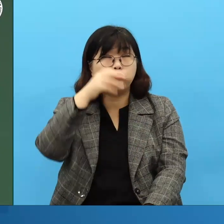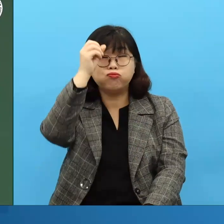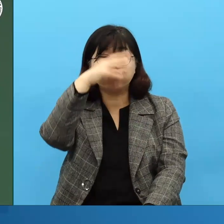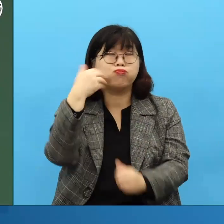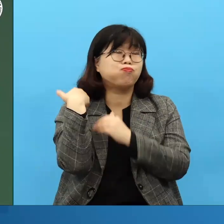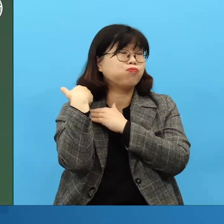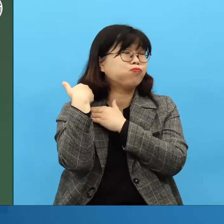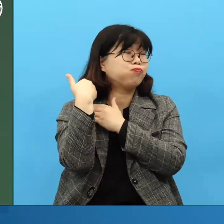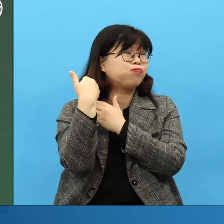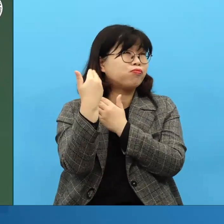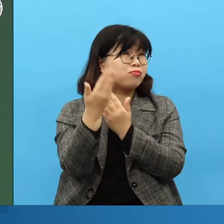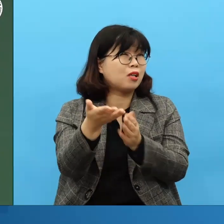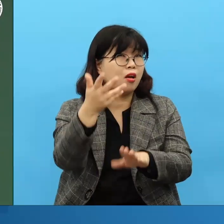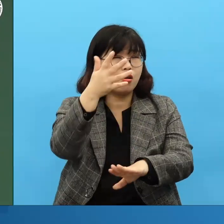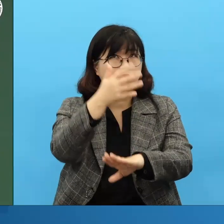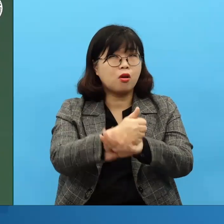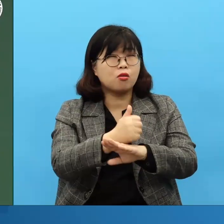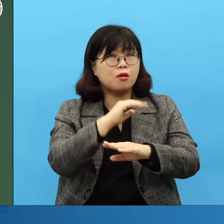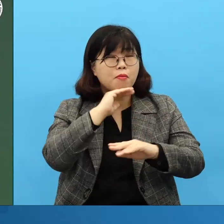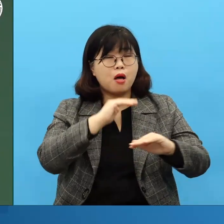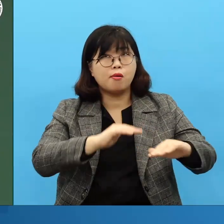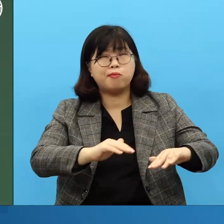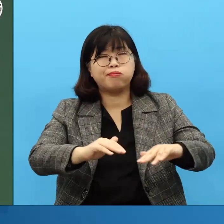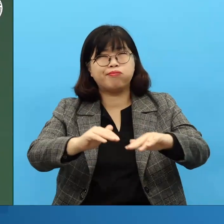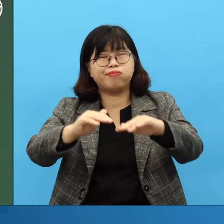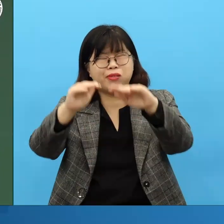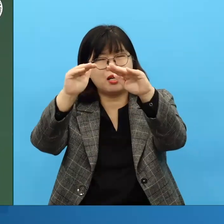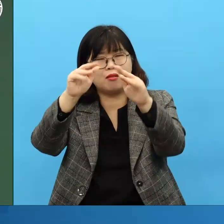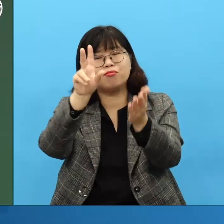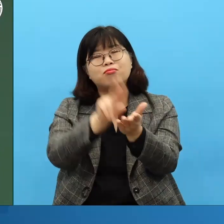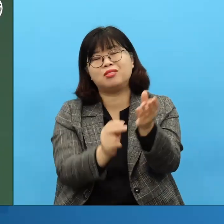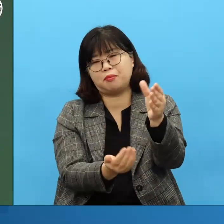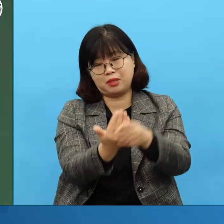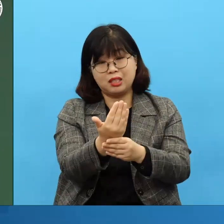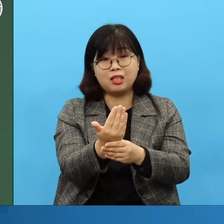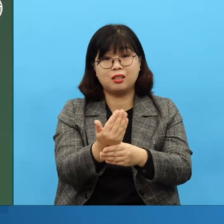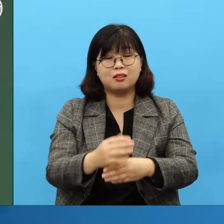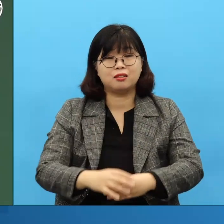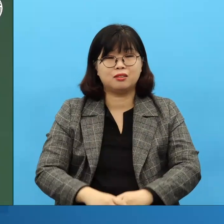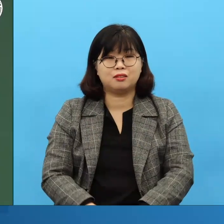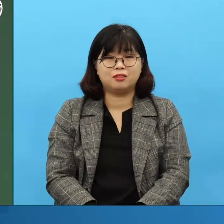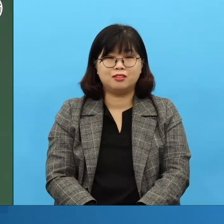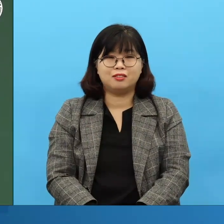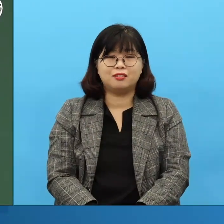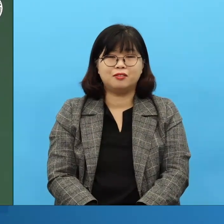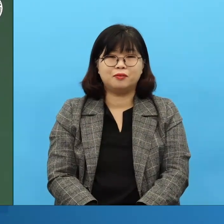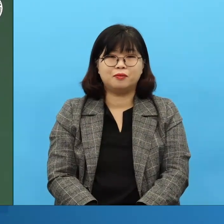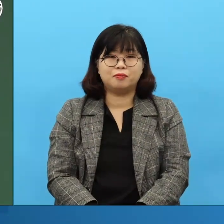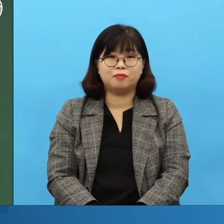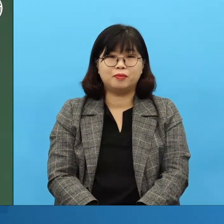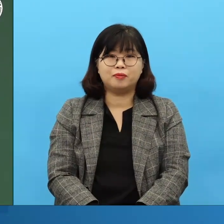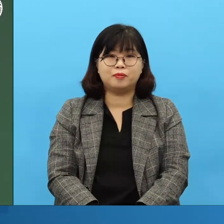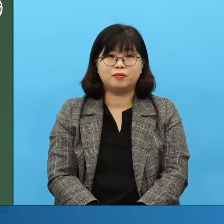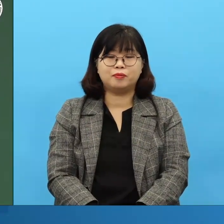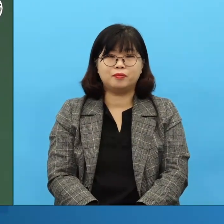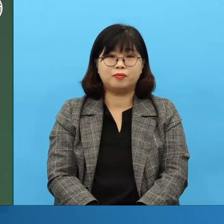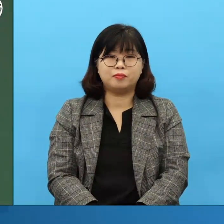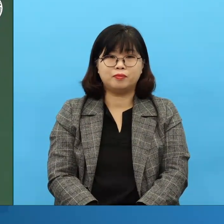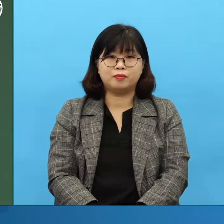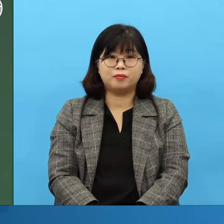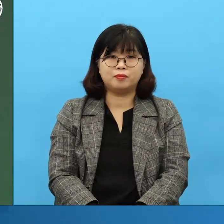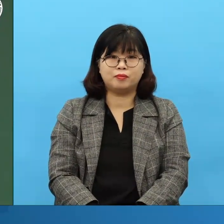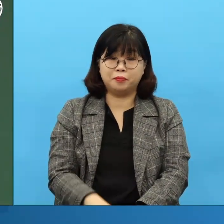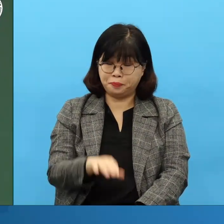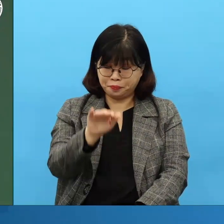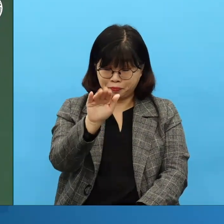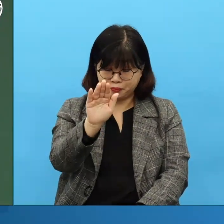young. 그래서 여러분 마음속에 나는 토요일 되면 앞으로 교회 가서 렘넌트들하고 좀 얘기해봐야